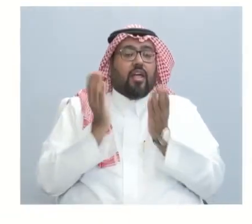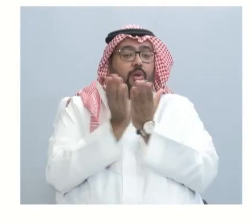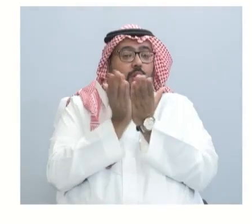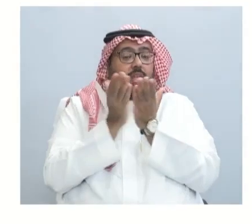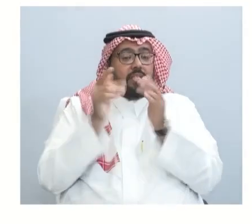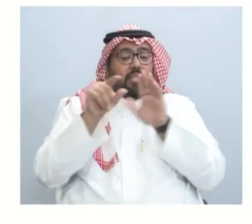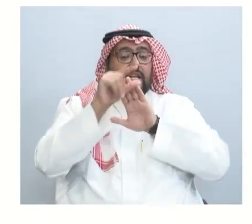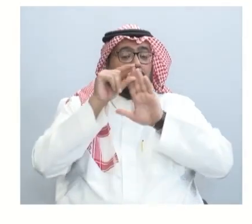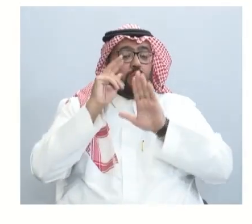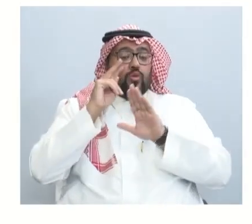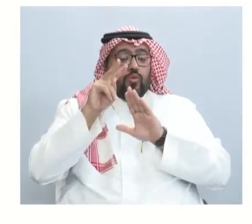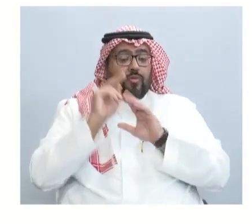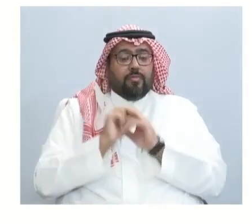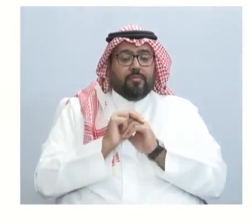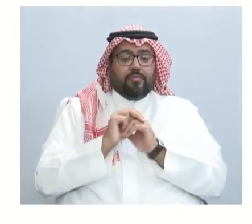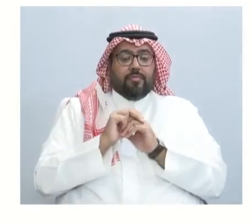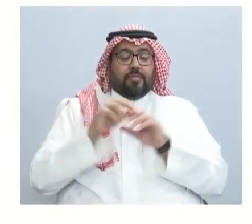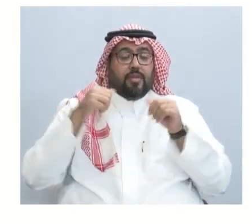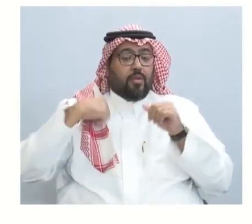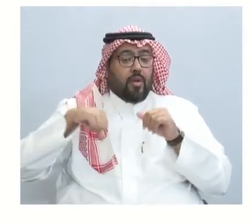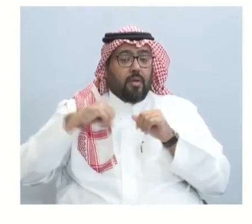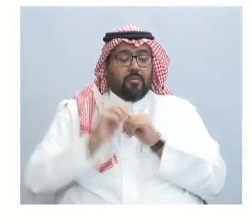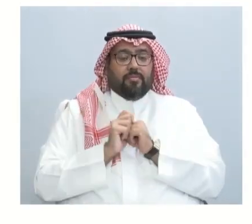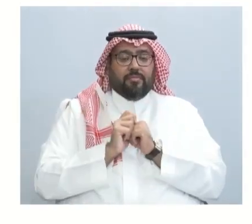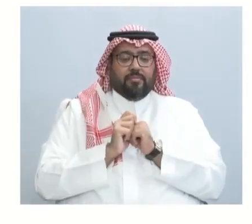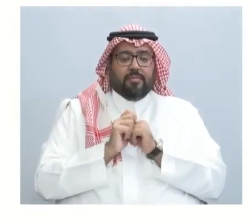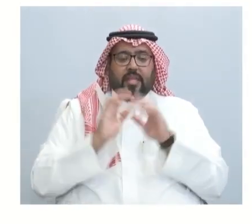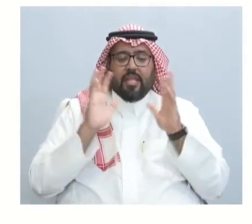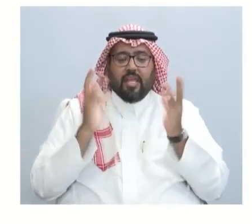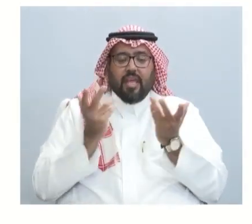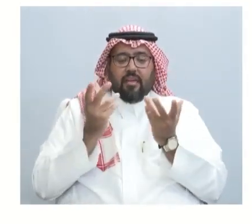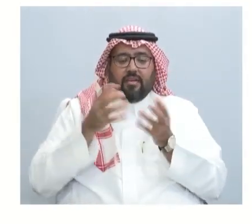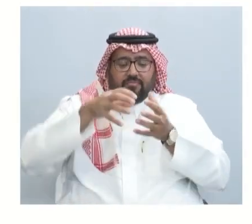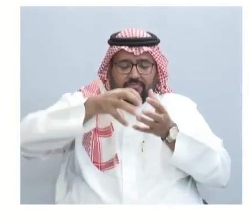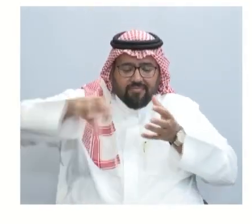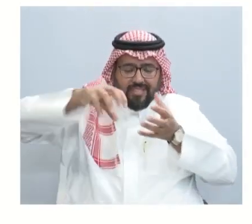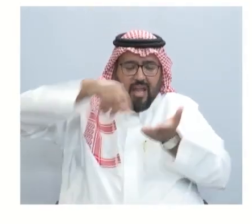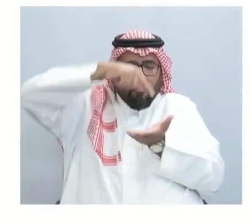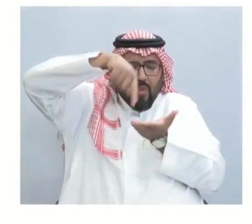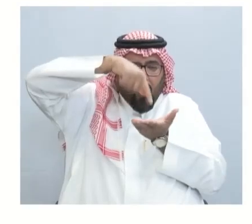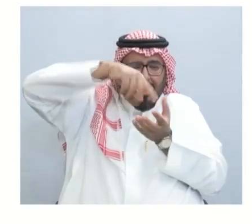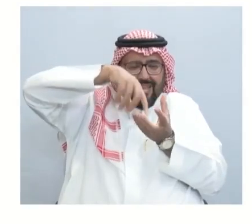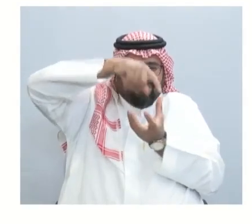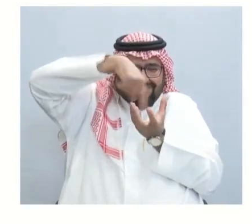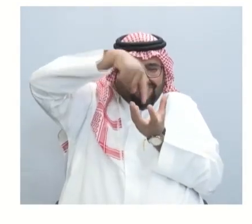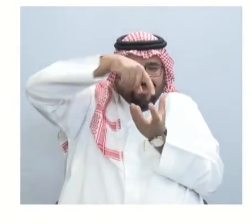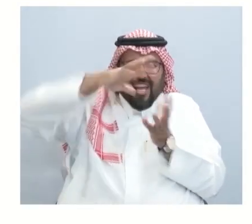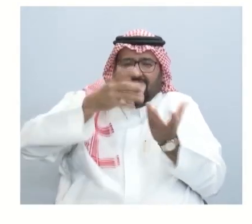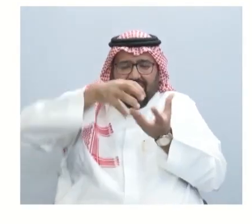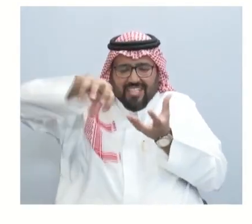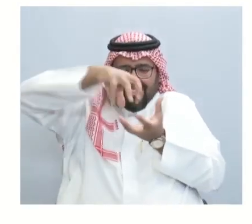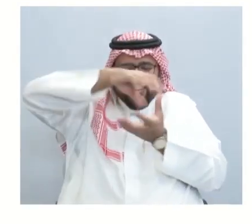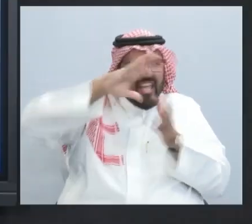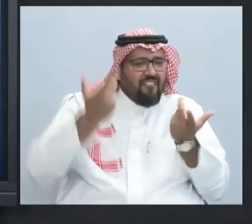كما تشاهدون امامكم طلابنا وطالباتنا كيف نفصل مكونات المخلوط في